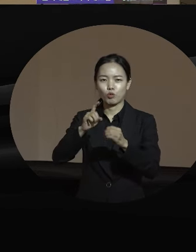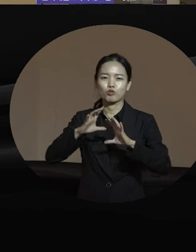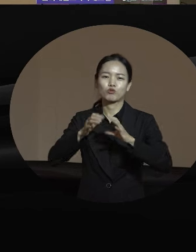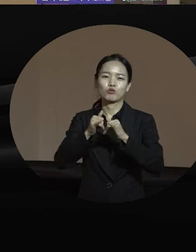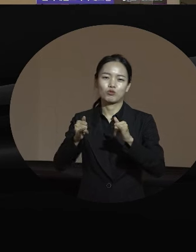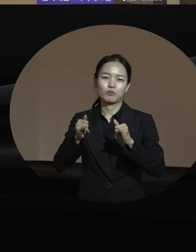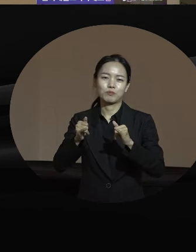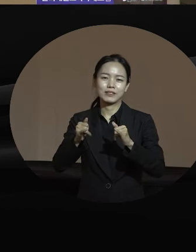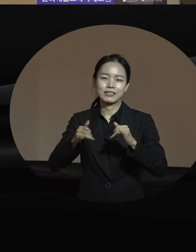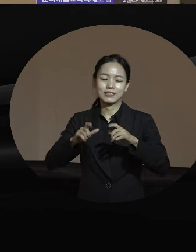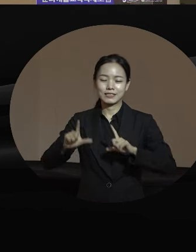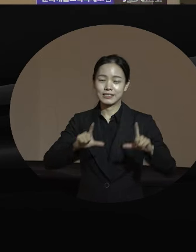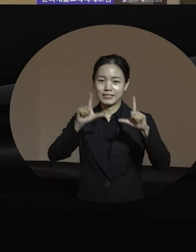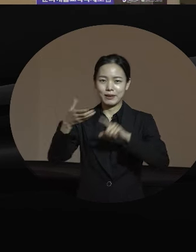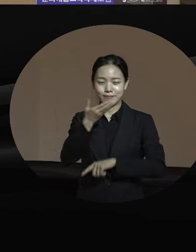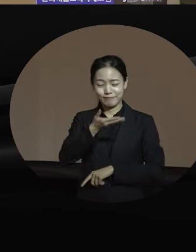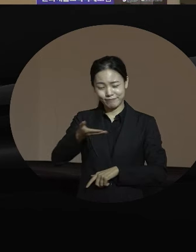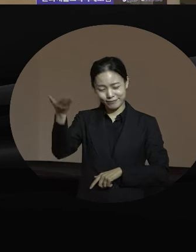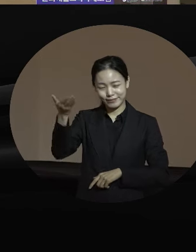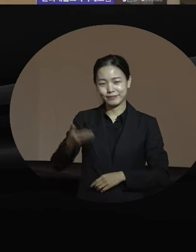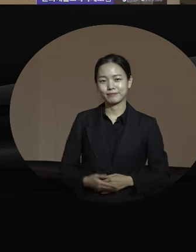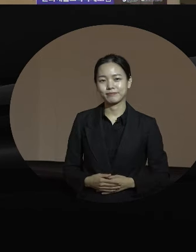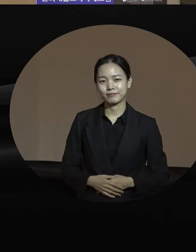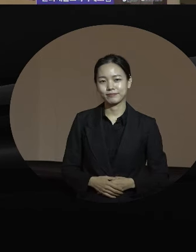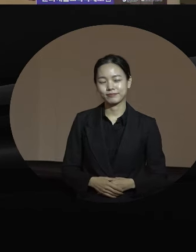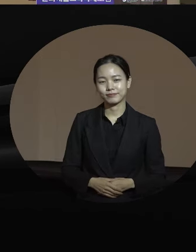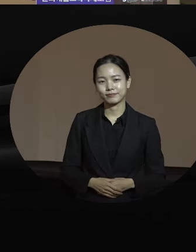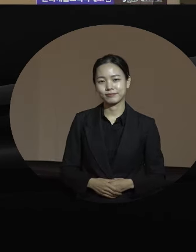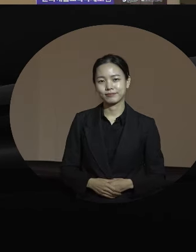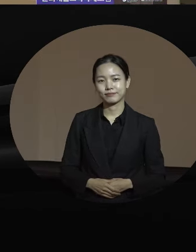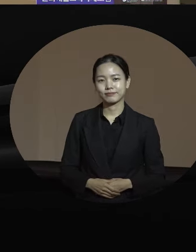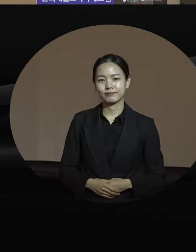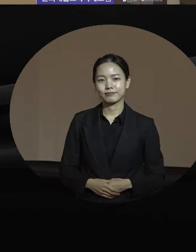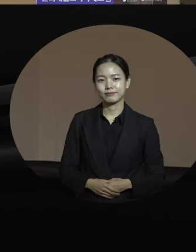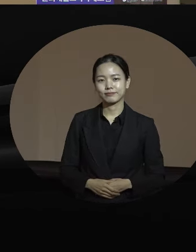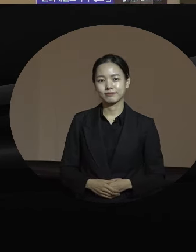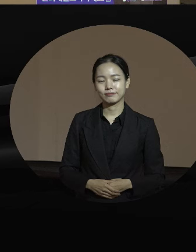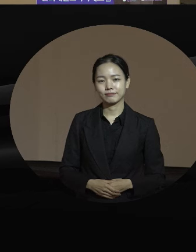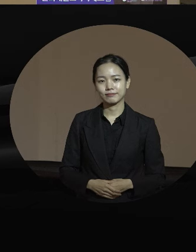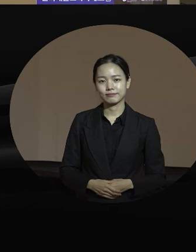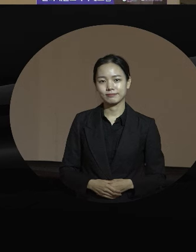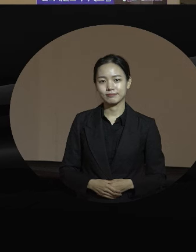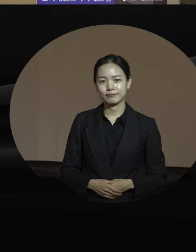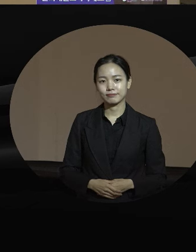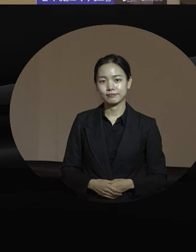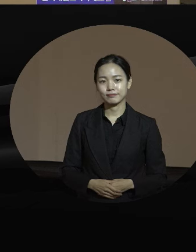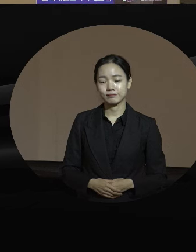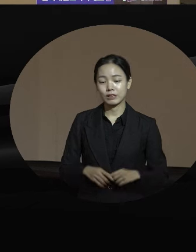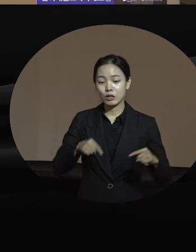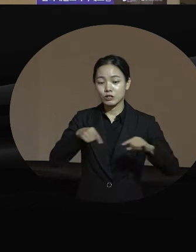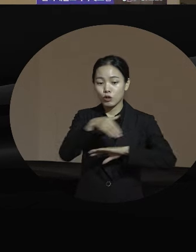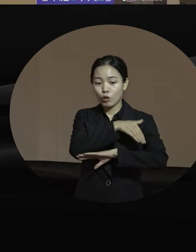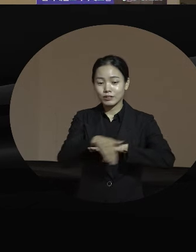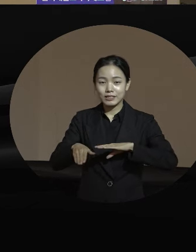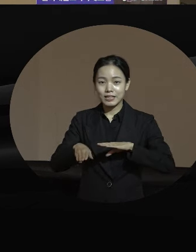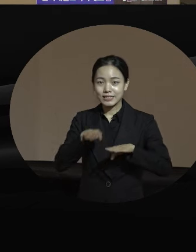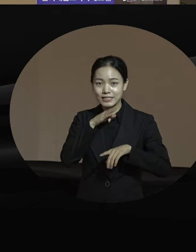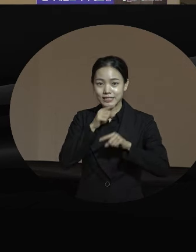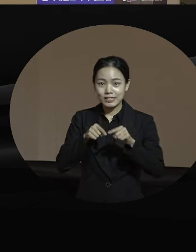있습니다. 이러한 정책 방향을 실현하기 위해서